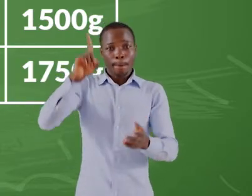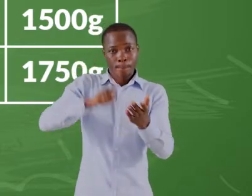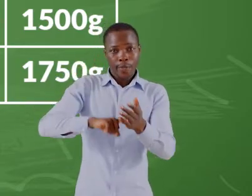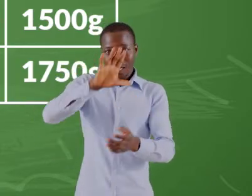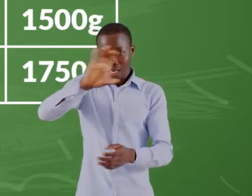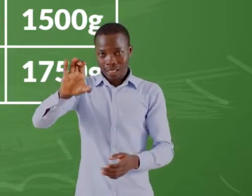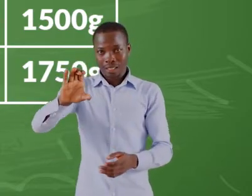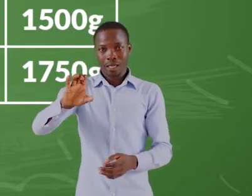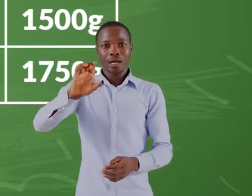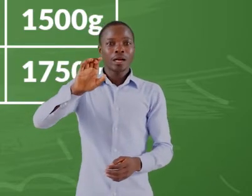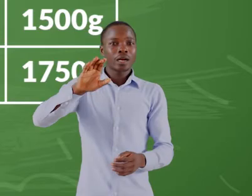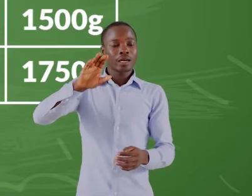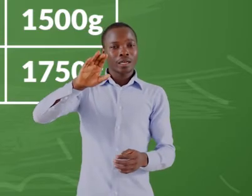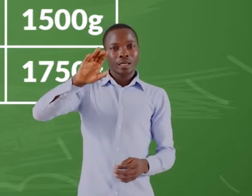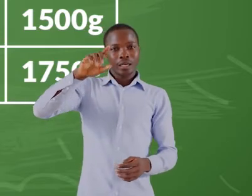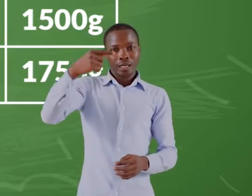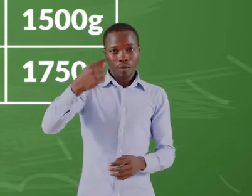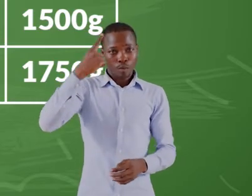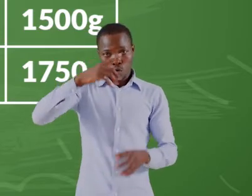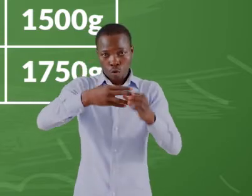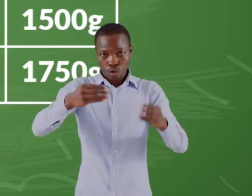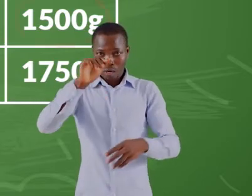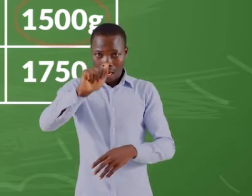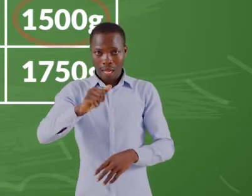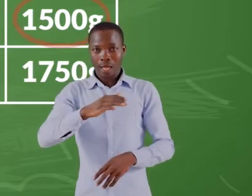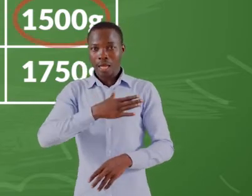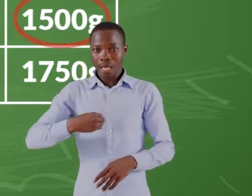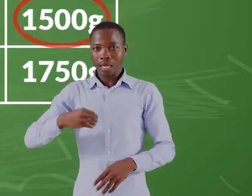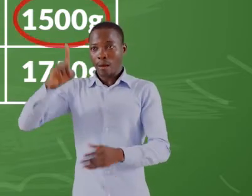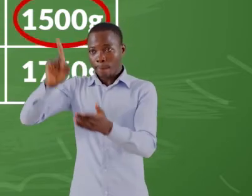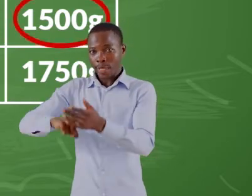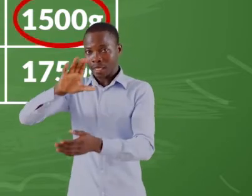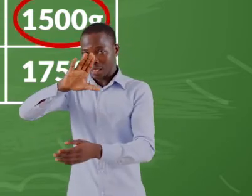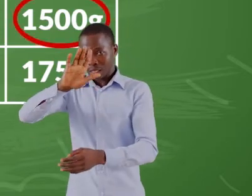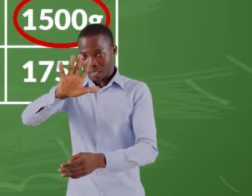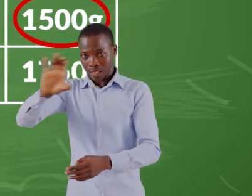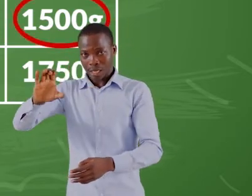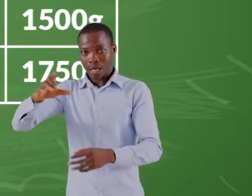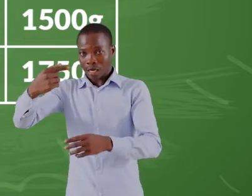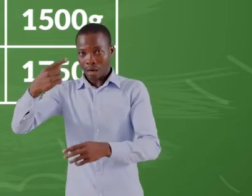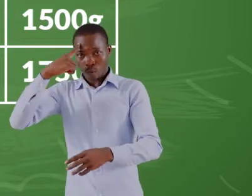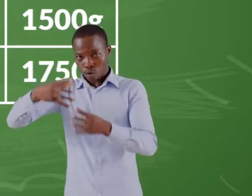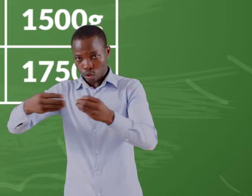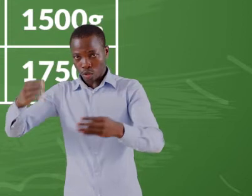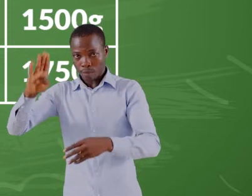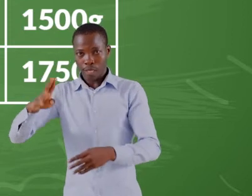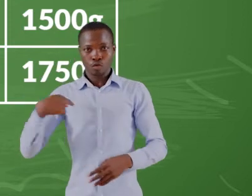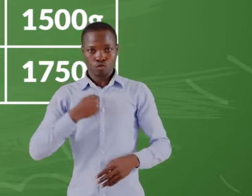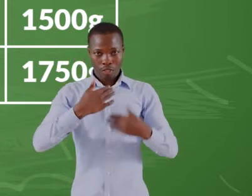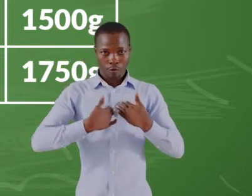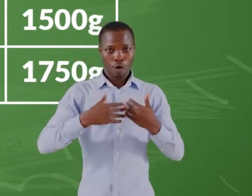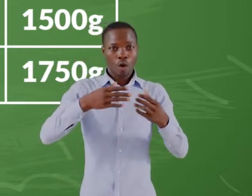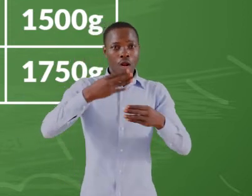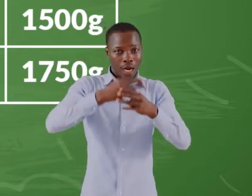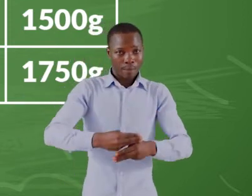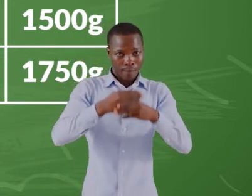pour le sol A et pour le sol B, 1500 grammes. Et nous avons la masse de la boîte